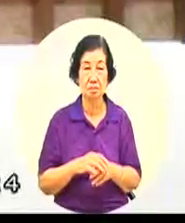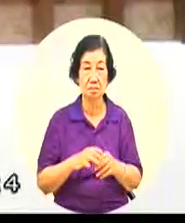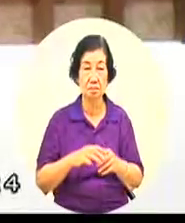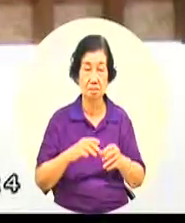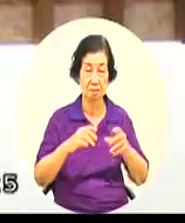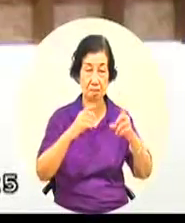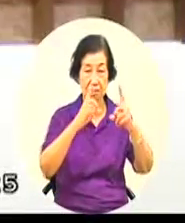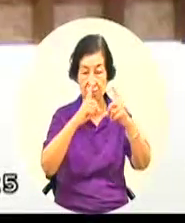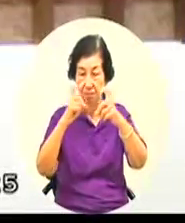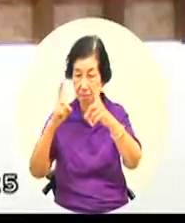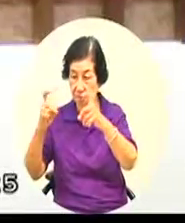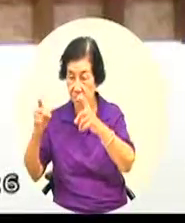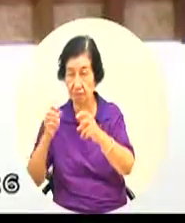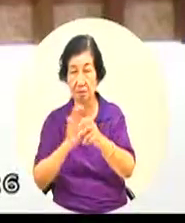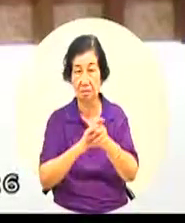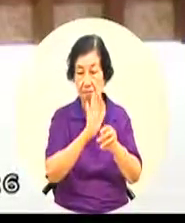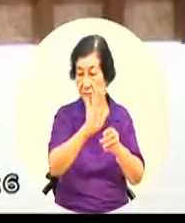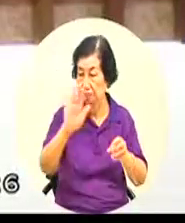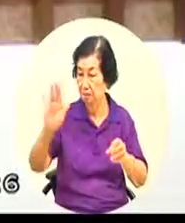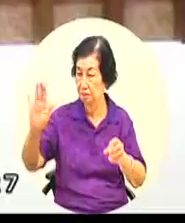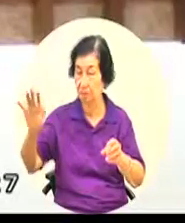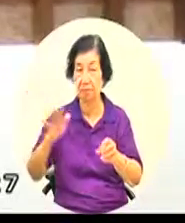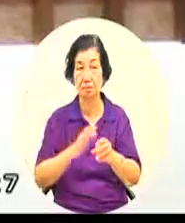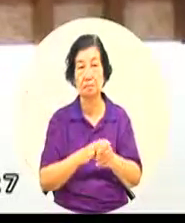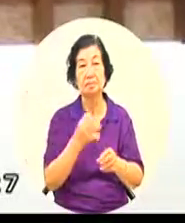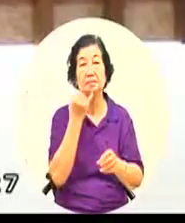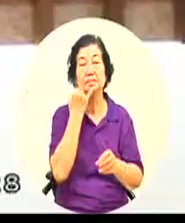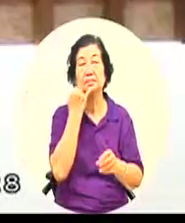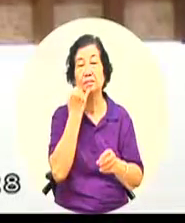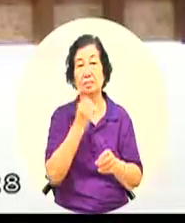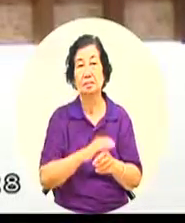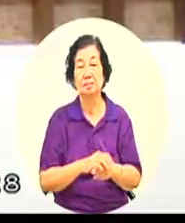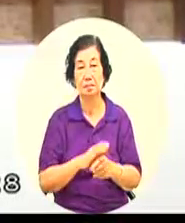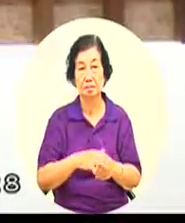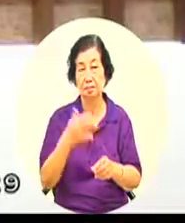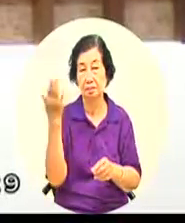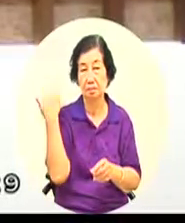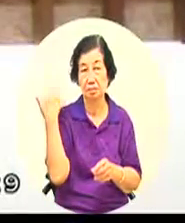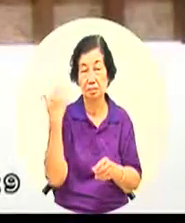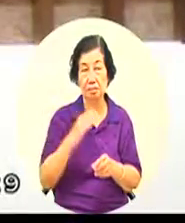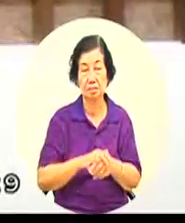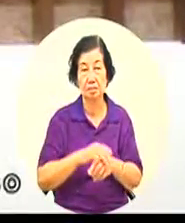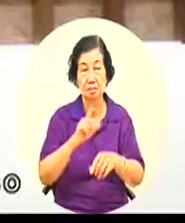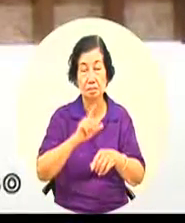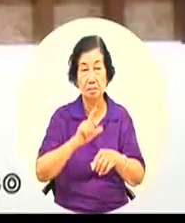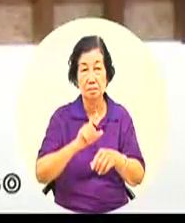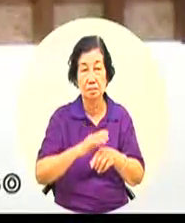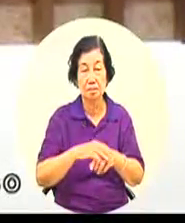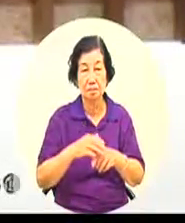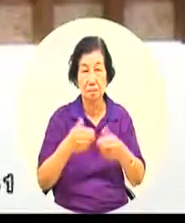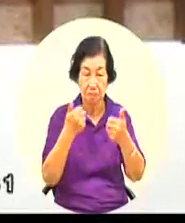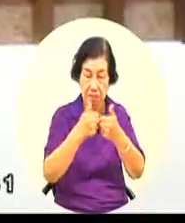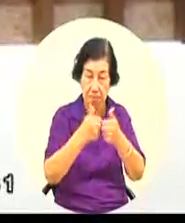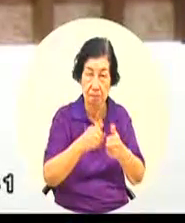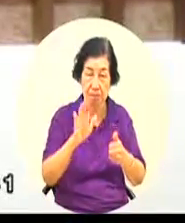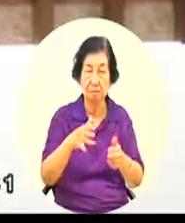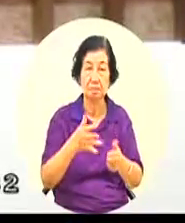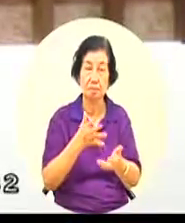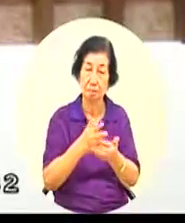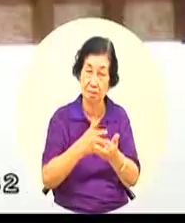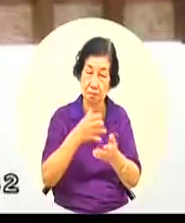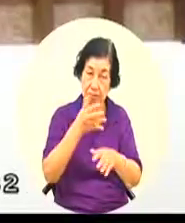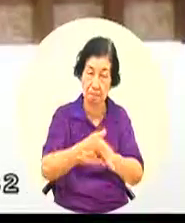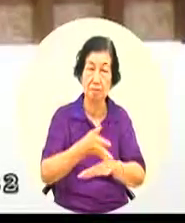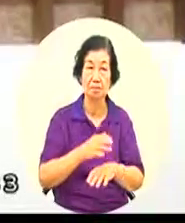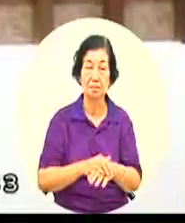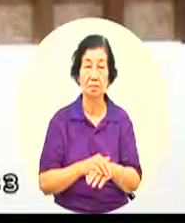贴很多个地方。所以我上个会期其实我就讲了，可不可以让学校的评鉴少一点，